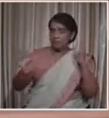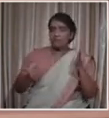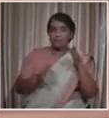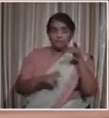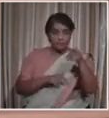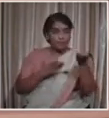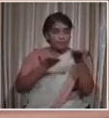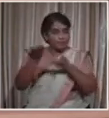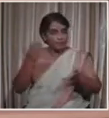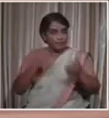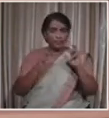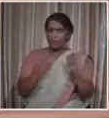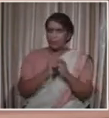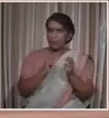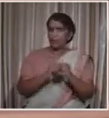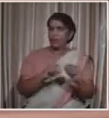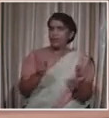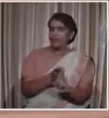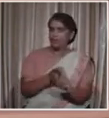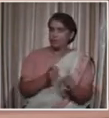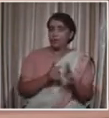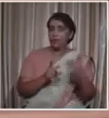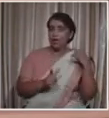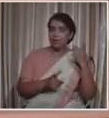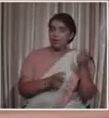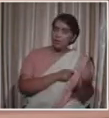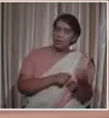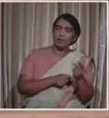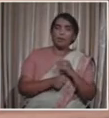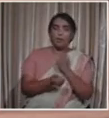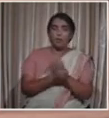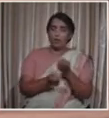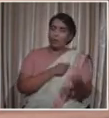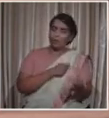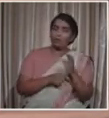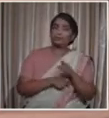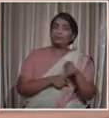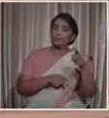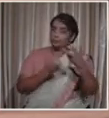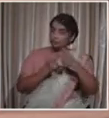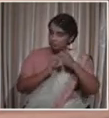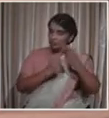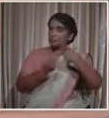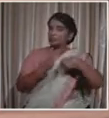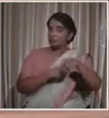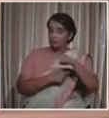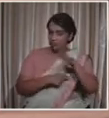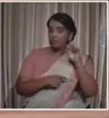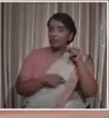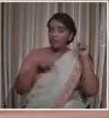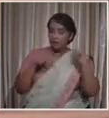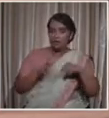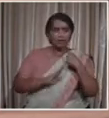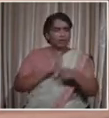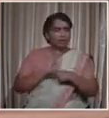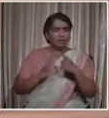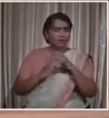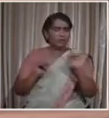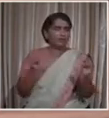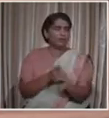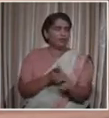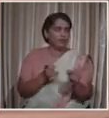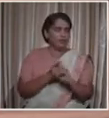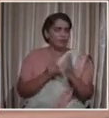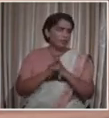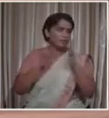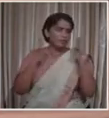போலீசார் தாக்குகிறார்கள், இராணுவத்தினர் தாக்குகிறார்கள், அவர்களும் தங்களுக்குள்ளே தாக்குகிறார்கள். இந்த நாட்டிலே ஒரு வன்முறை சூழல் உருவாக்கப்பட்டு கொண்டிருக்கிறது.